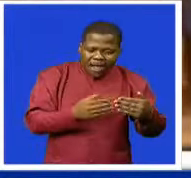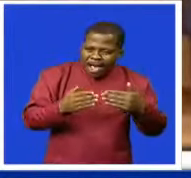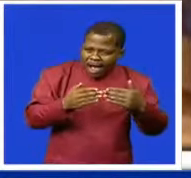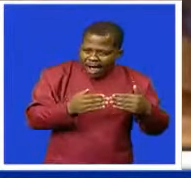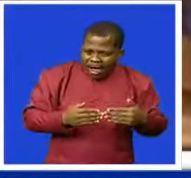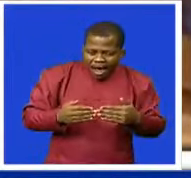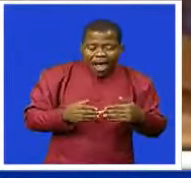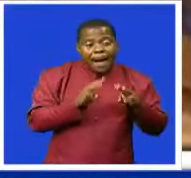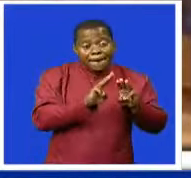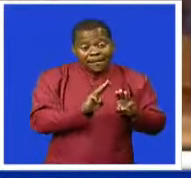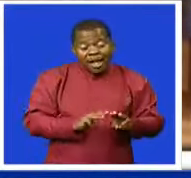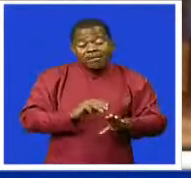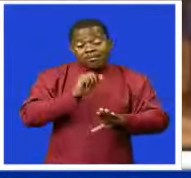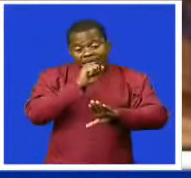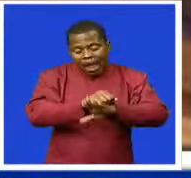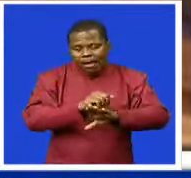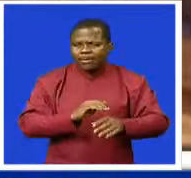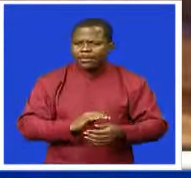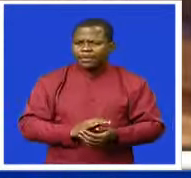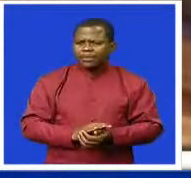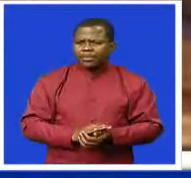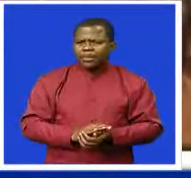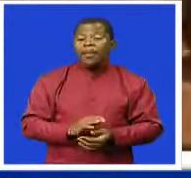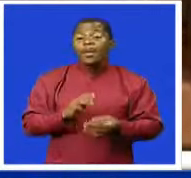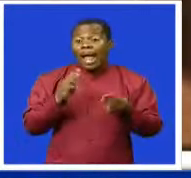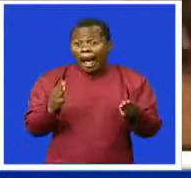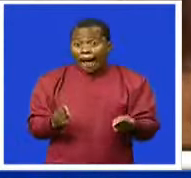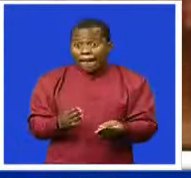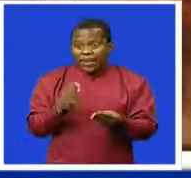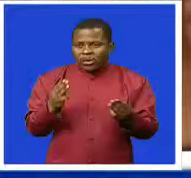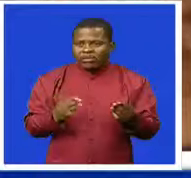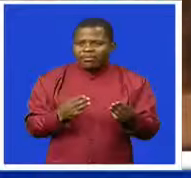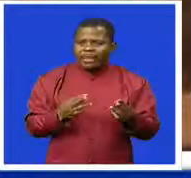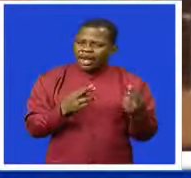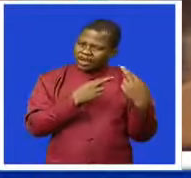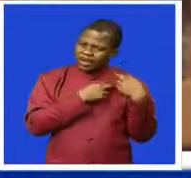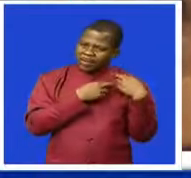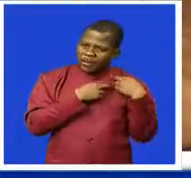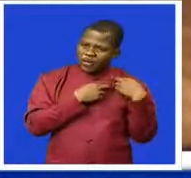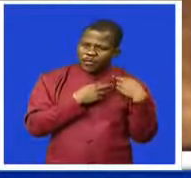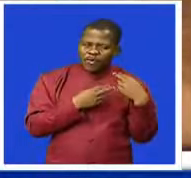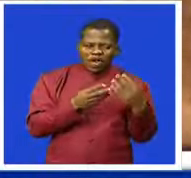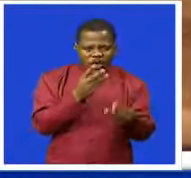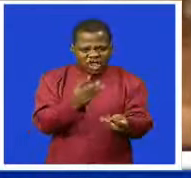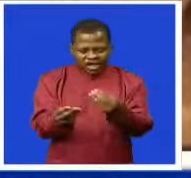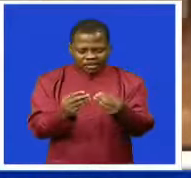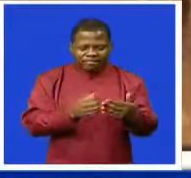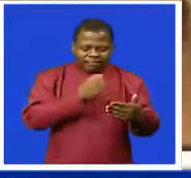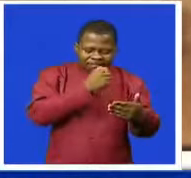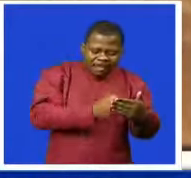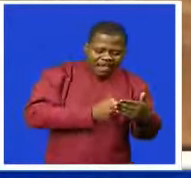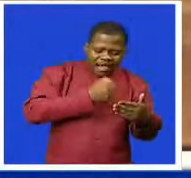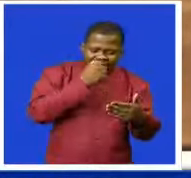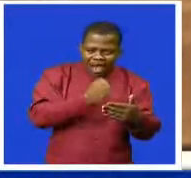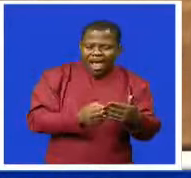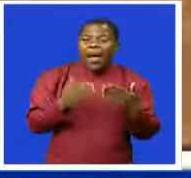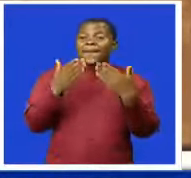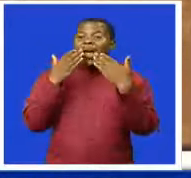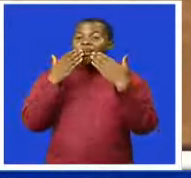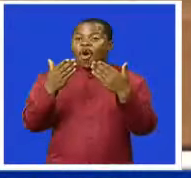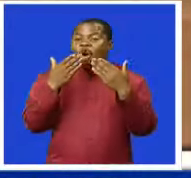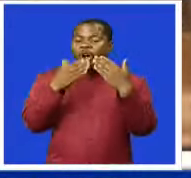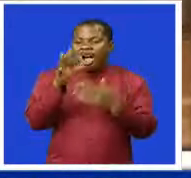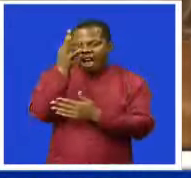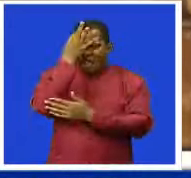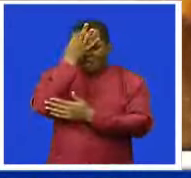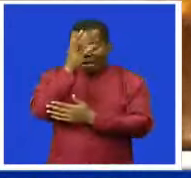bathi babulala amabhodlela kuhulumende netinhlangano letitimele ngemhlangano sikolwa lababenawo enyangeni lephelile lapho